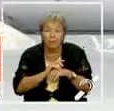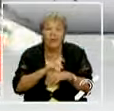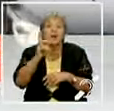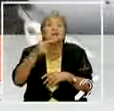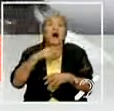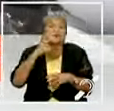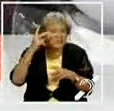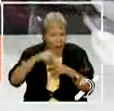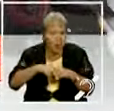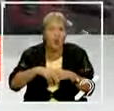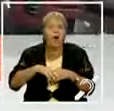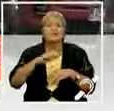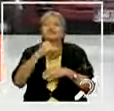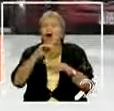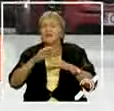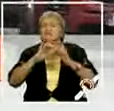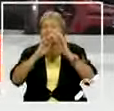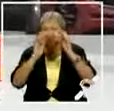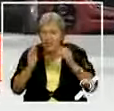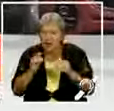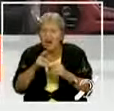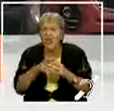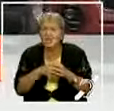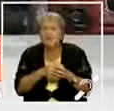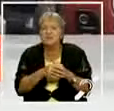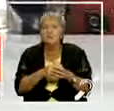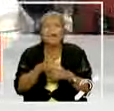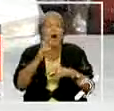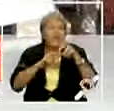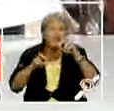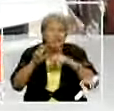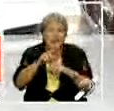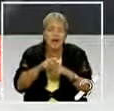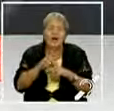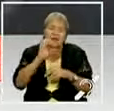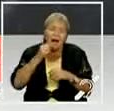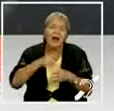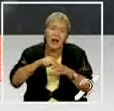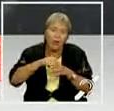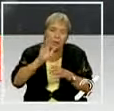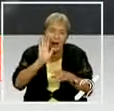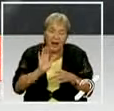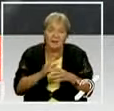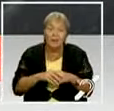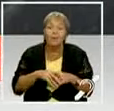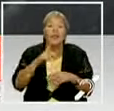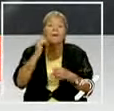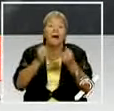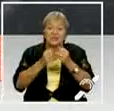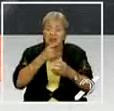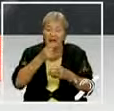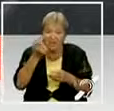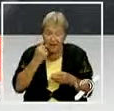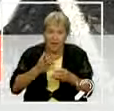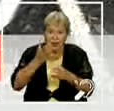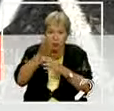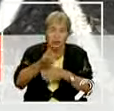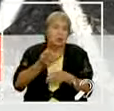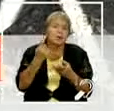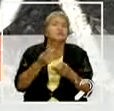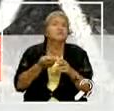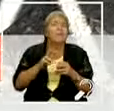și unele probleme cu funcționarea codului de verificare, care între timp s-au rezolvat. Prin Rabla Local, românii care duc la casat o mașină